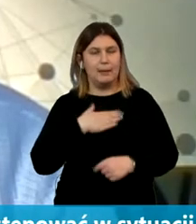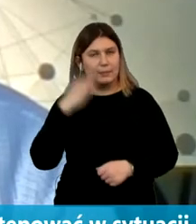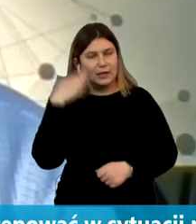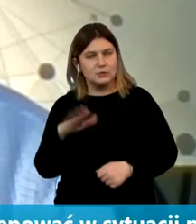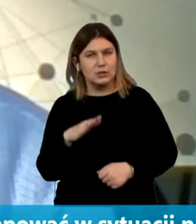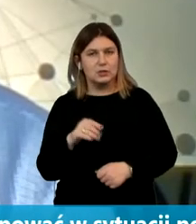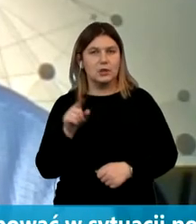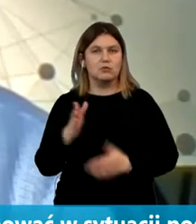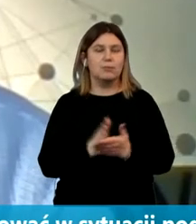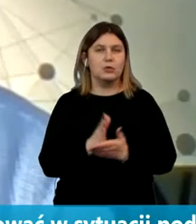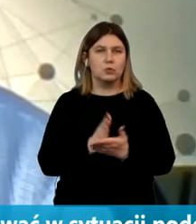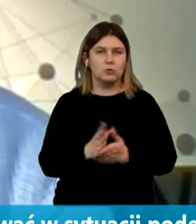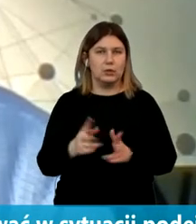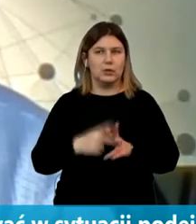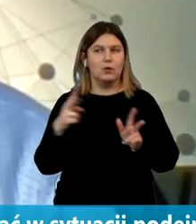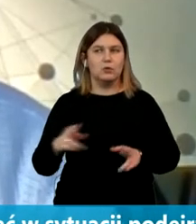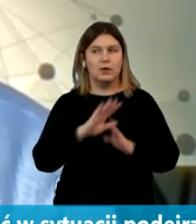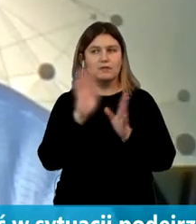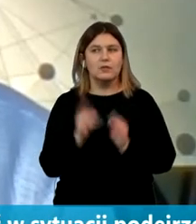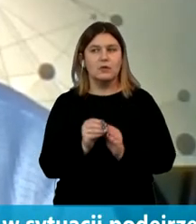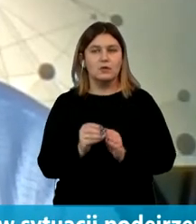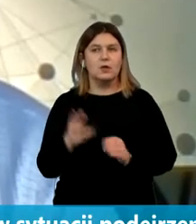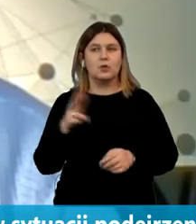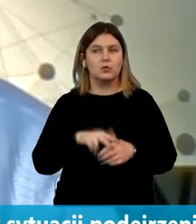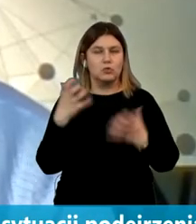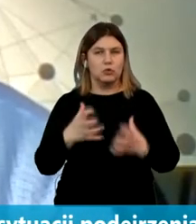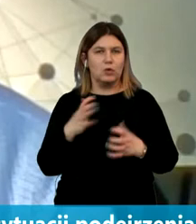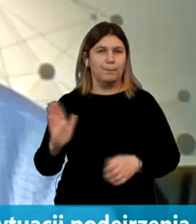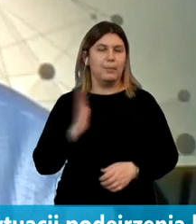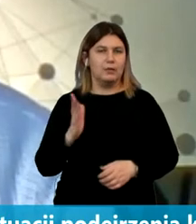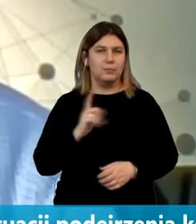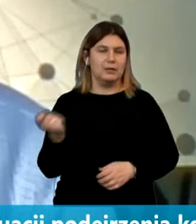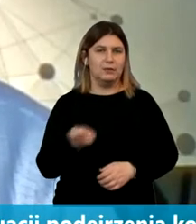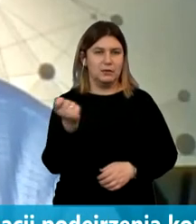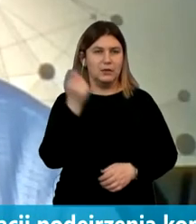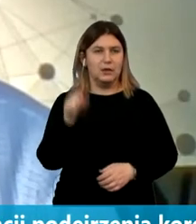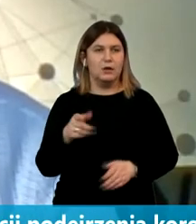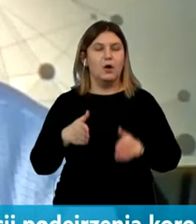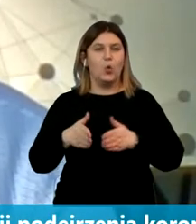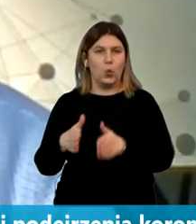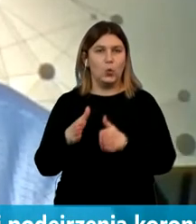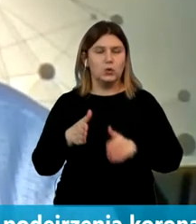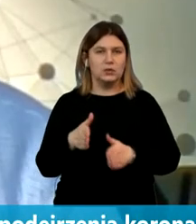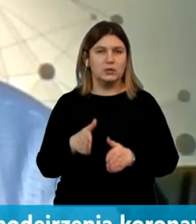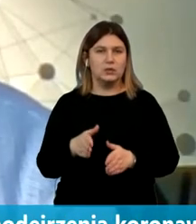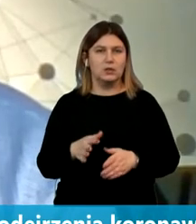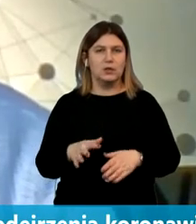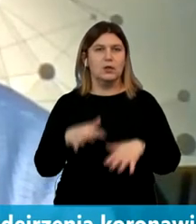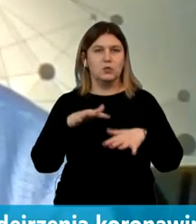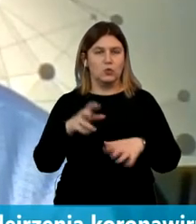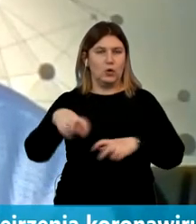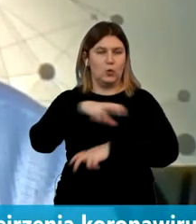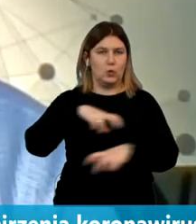będzie służyła na tym odcinku wszystkim, którzy się tam chcą bezpiecznie poruszać, bo rzeczywiście ulica jest no w tej chwili pod dużym natężeniem